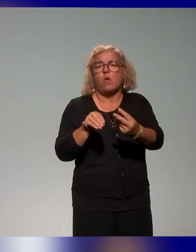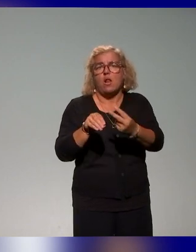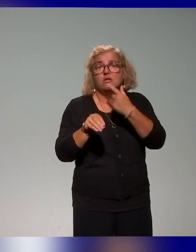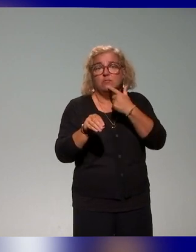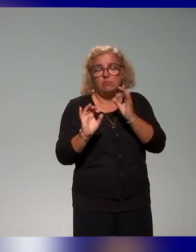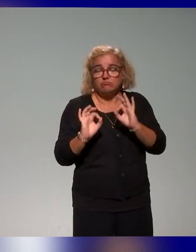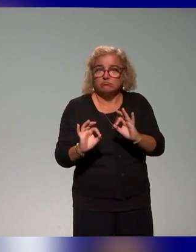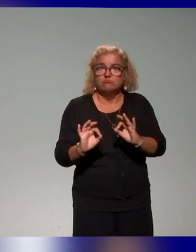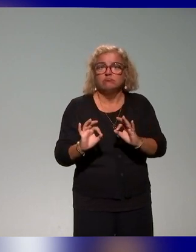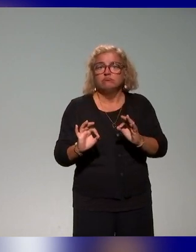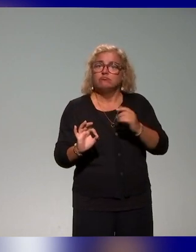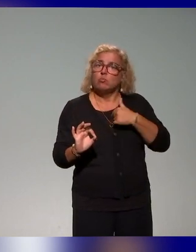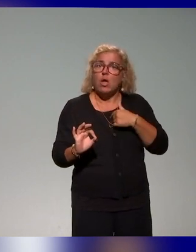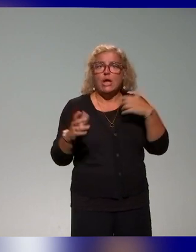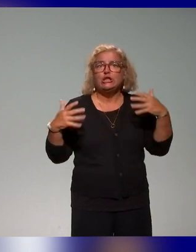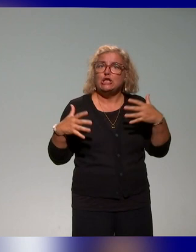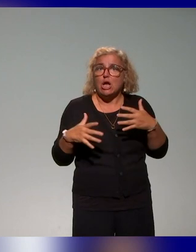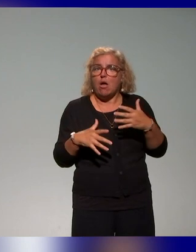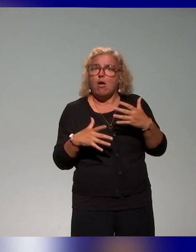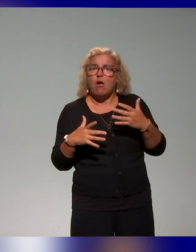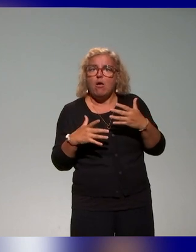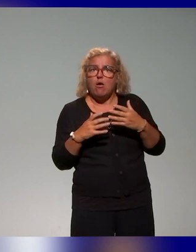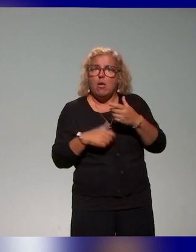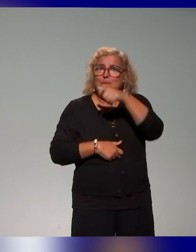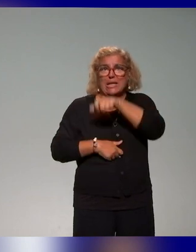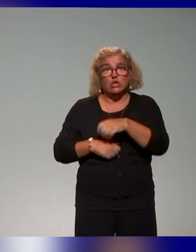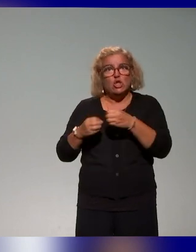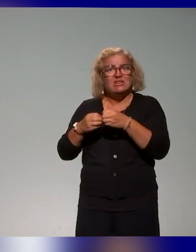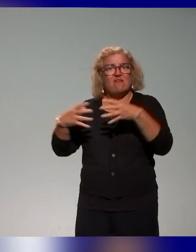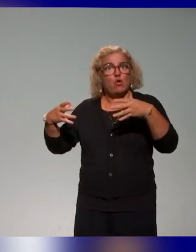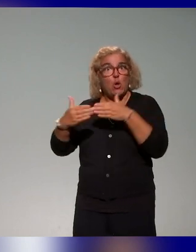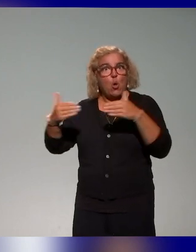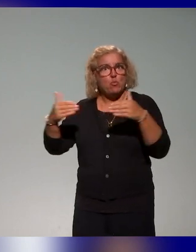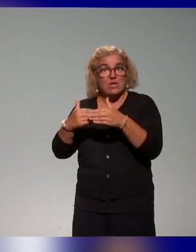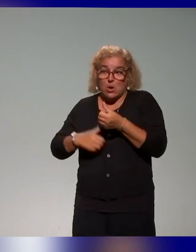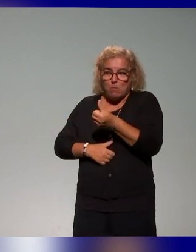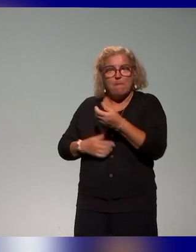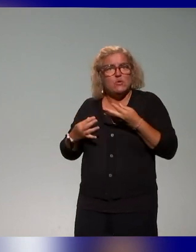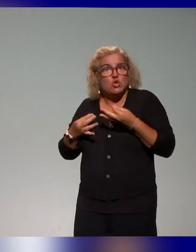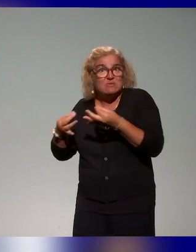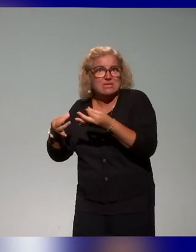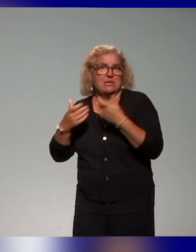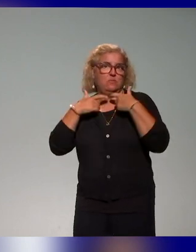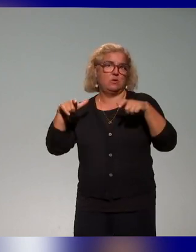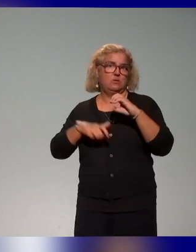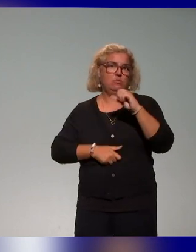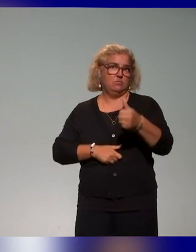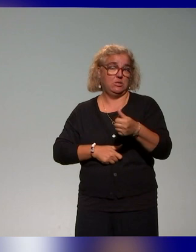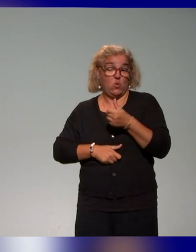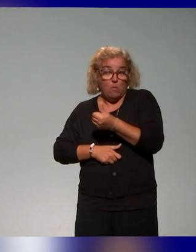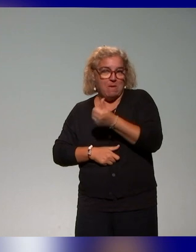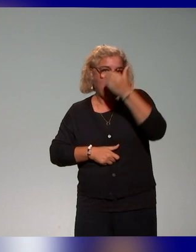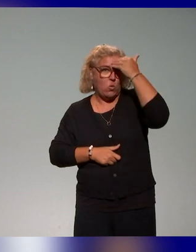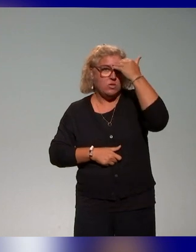même un petit peu de métier dans l'accessibilité numérique, que les développeurs Moodle sont formés à l'accessibilité, sont sensibilisés, connaissent leur travail et